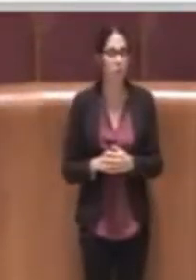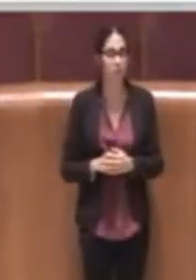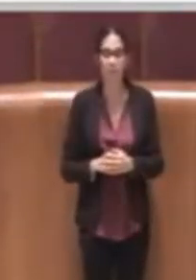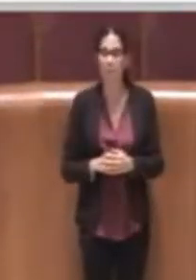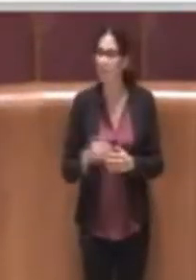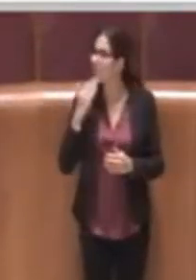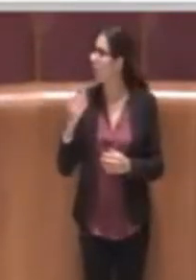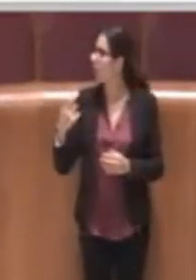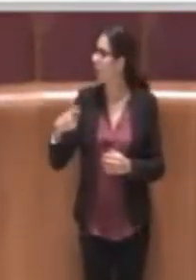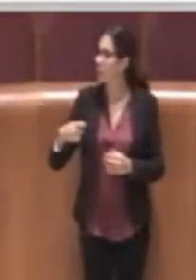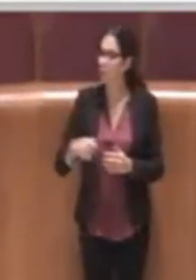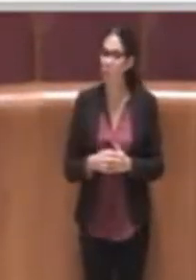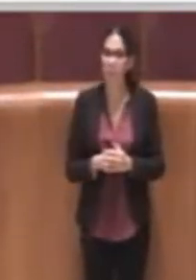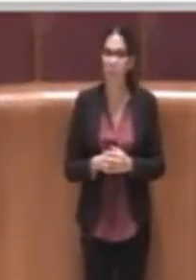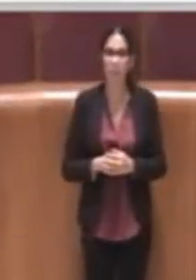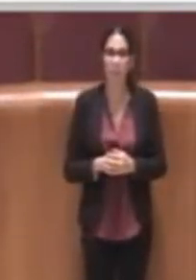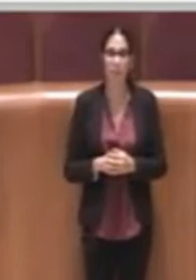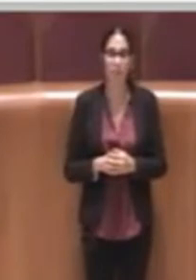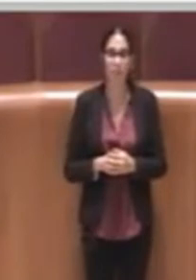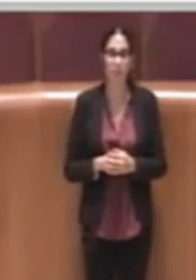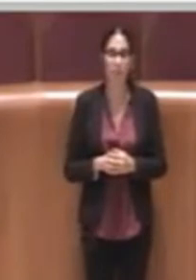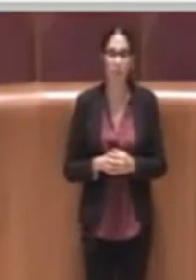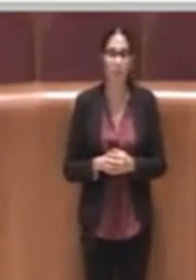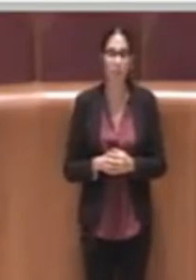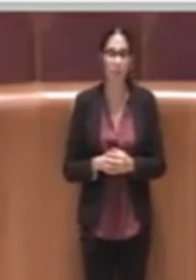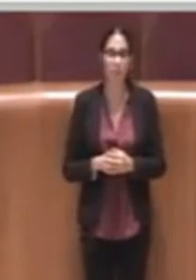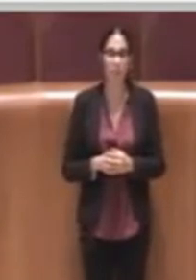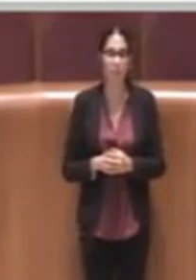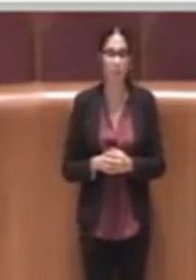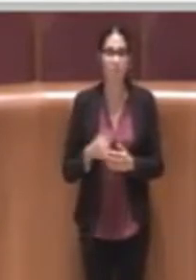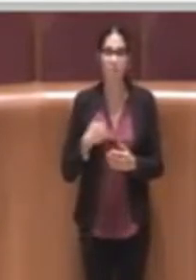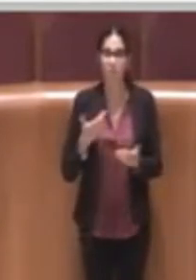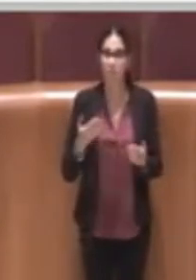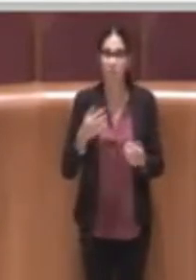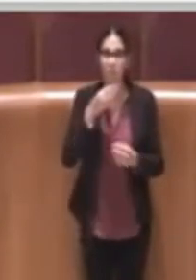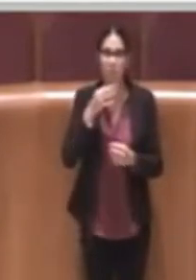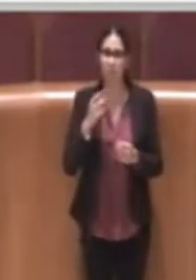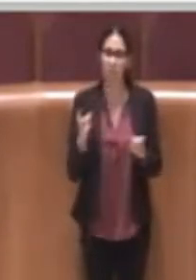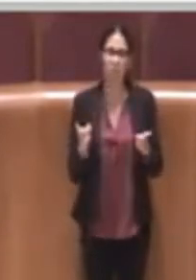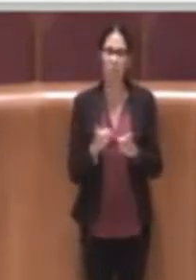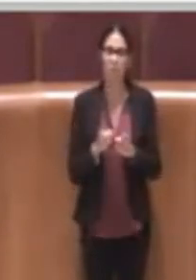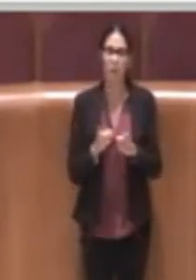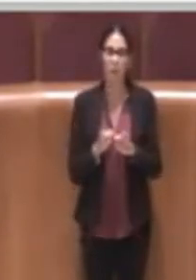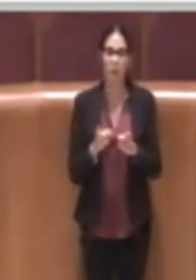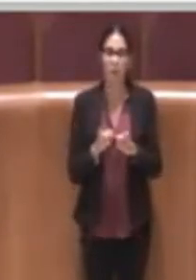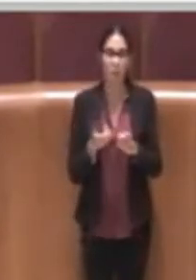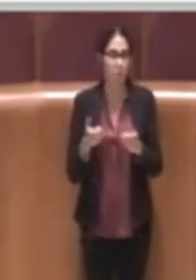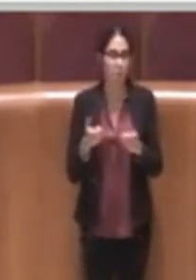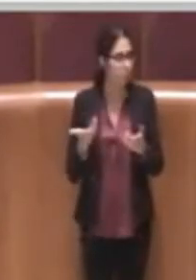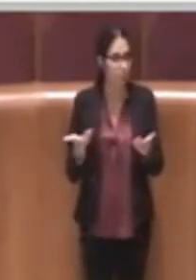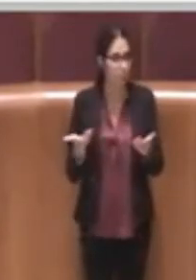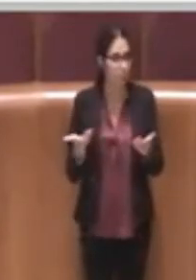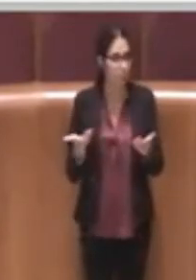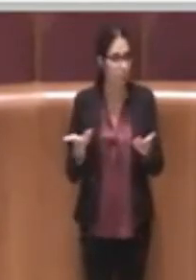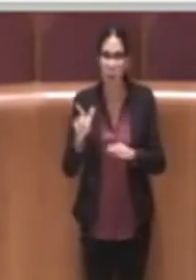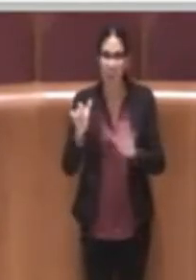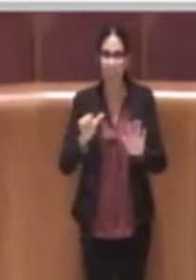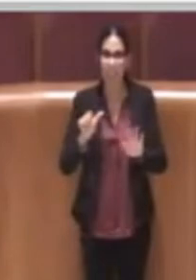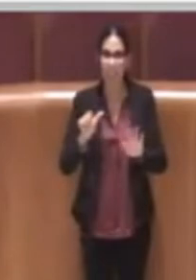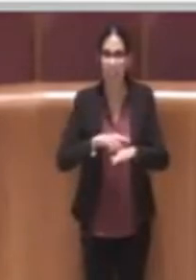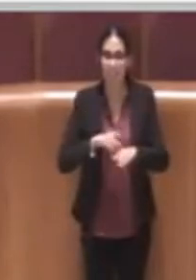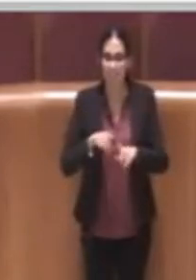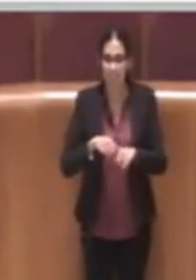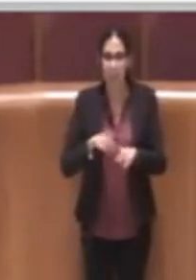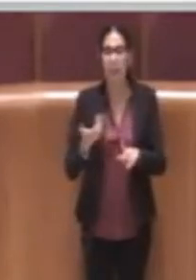Grazie Presidente. Io farò un intervento davvero breve perché appunto siamo quasi alle 18 e quindi